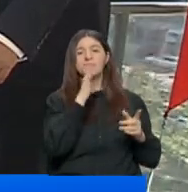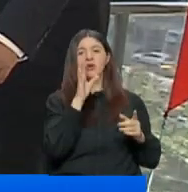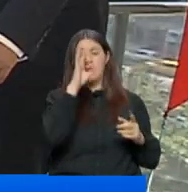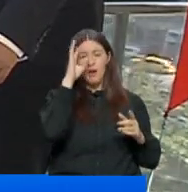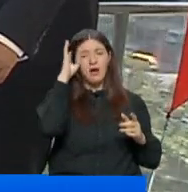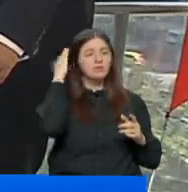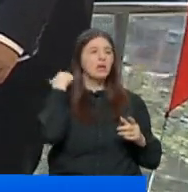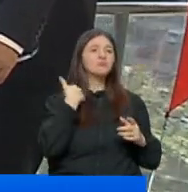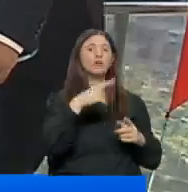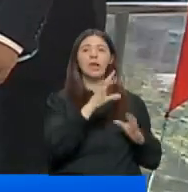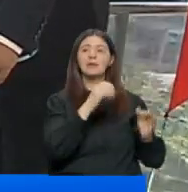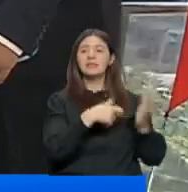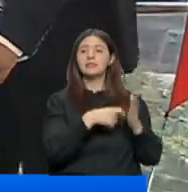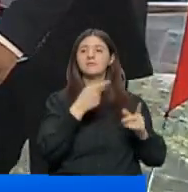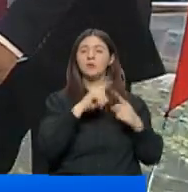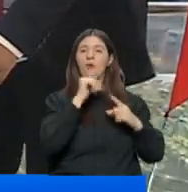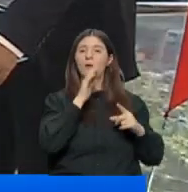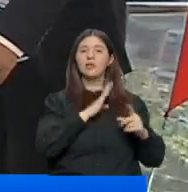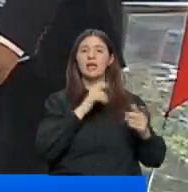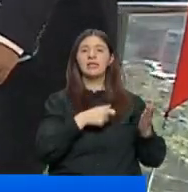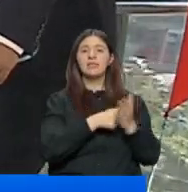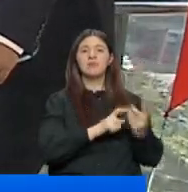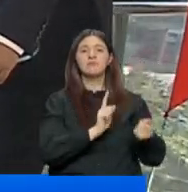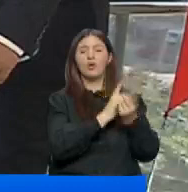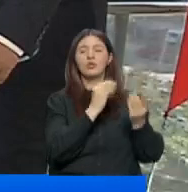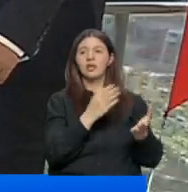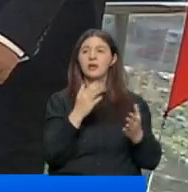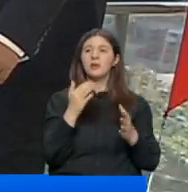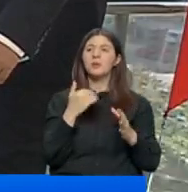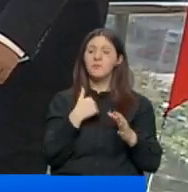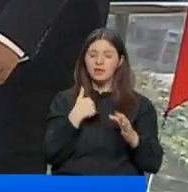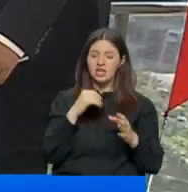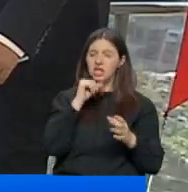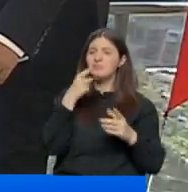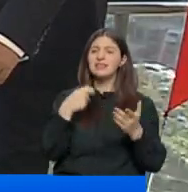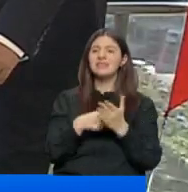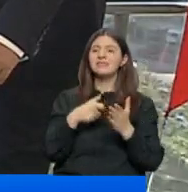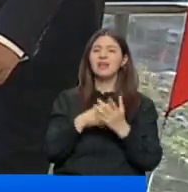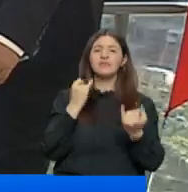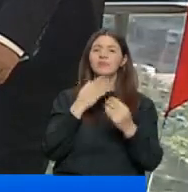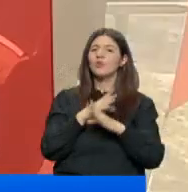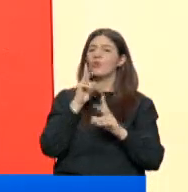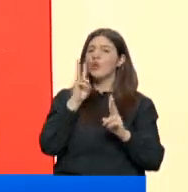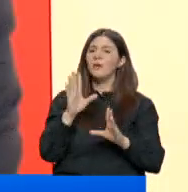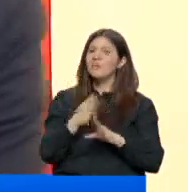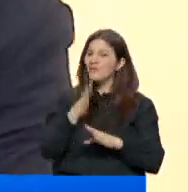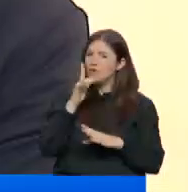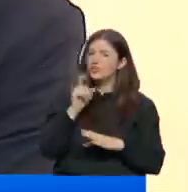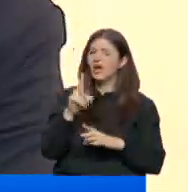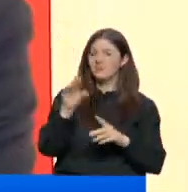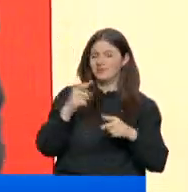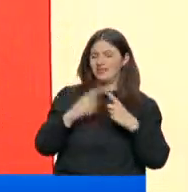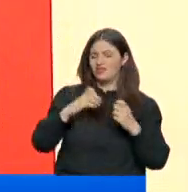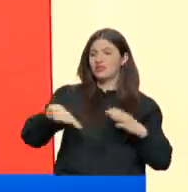ama mesela böyle bir isim Kılıçdaroğlu ismi karşımıza çıkarsa. Bakın ben önsel olarak hiçbir ismi tartışmayı niye doğru bulmuyorum biliyor musunuz? Hepimiz